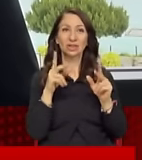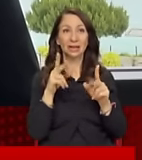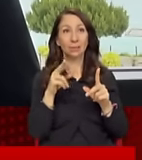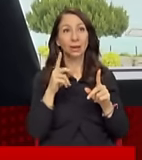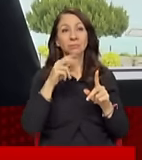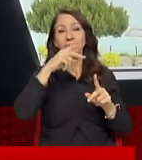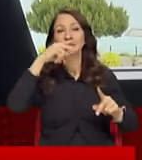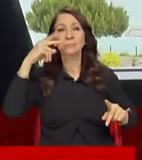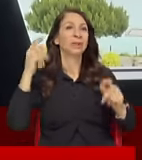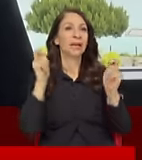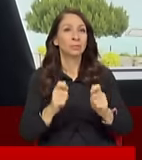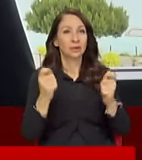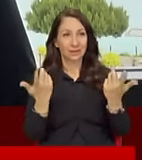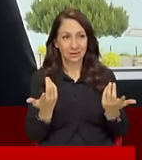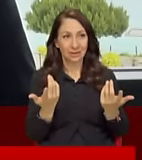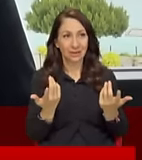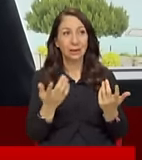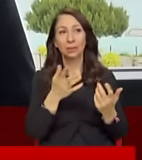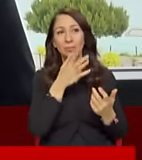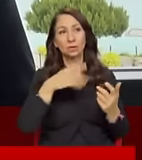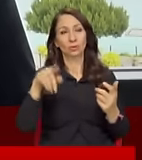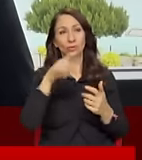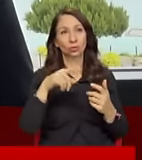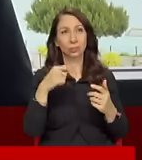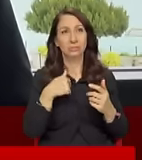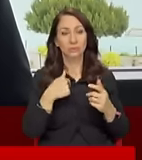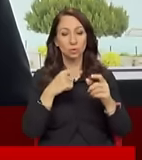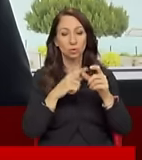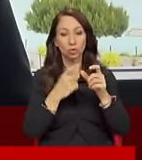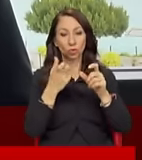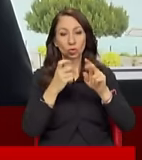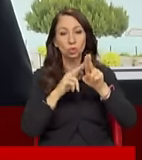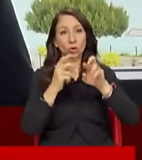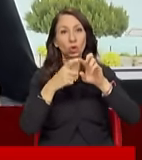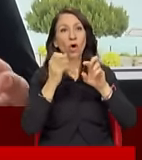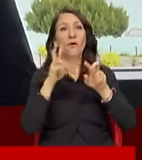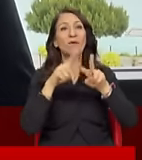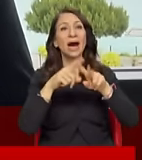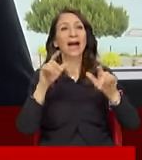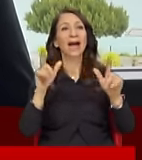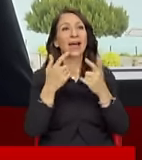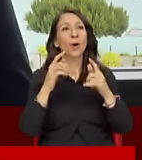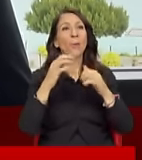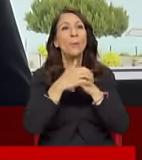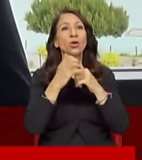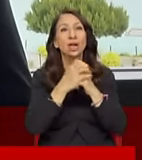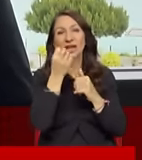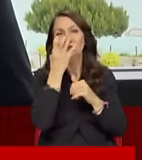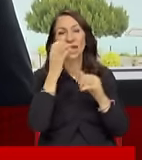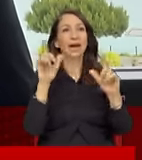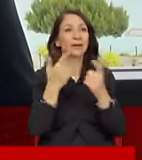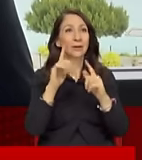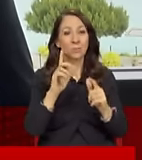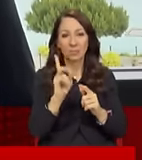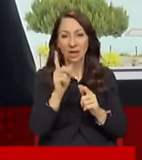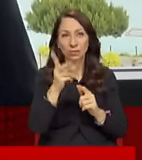parfüm kokan bir şehir haline getireceğiz. Biliyorsunuz bizim Çukurova'da karnavalımız vardır. Portakal çiçeği karnavalı. Birkaç